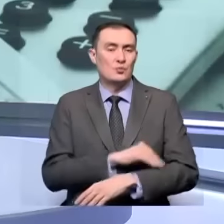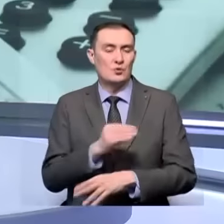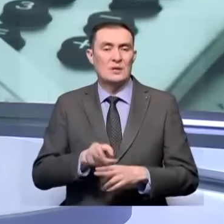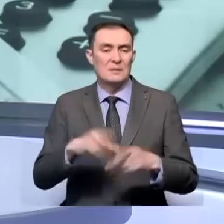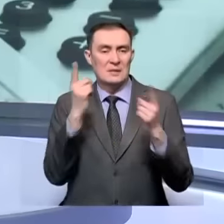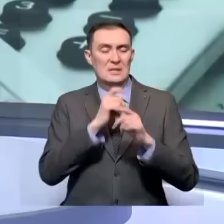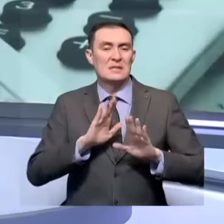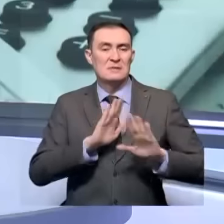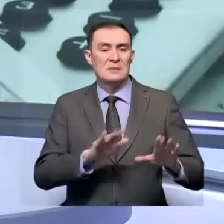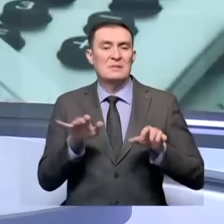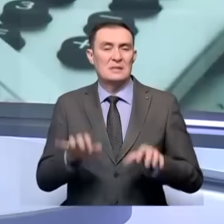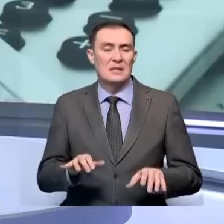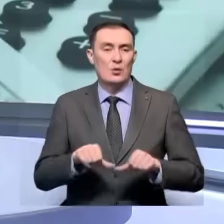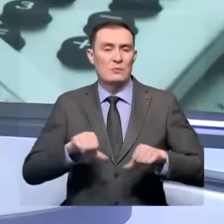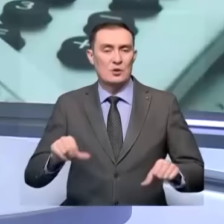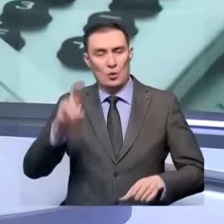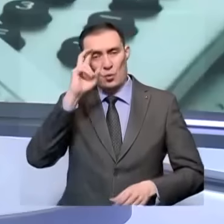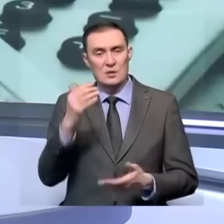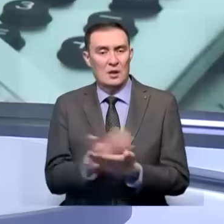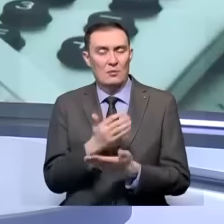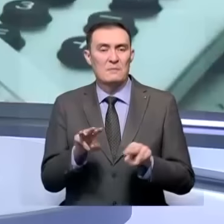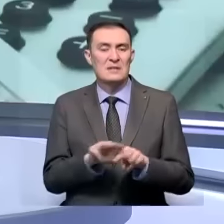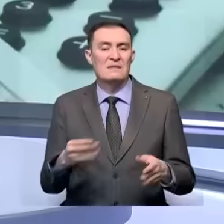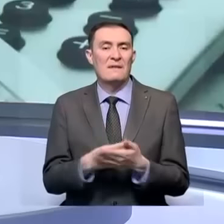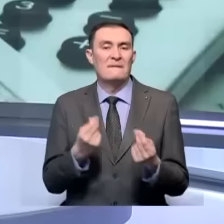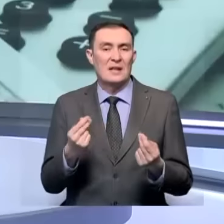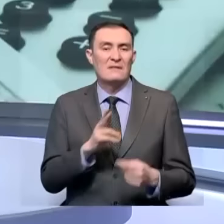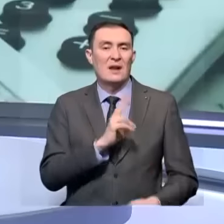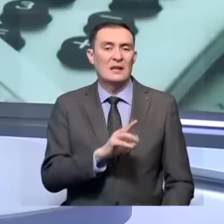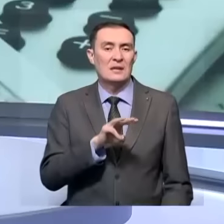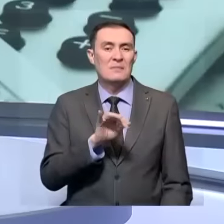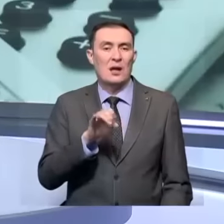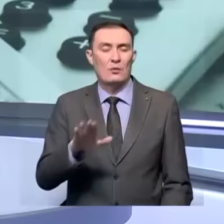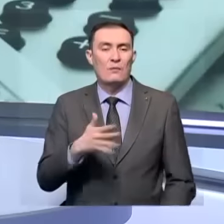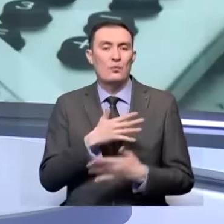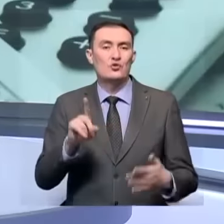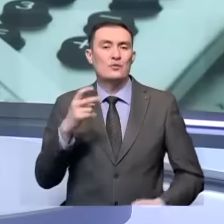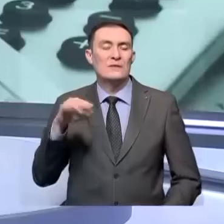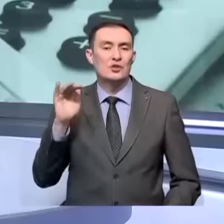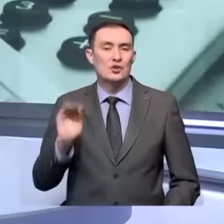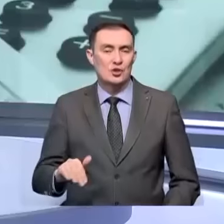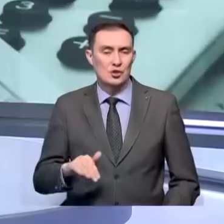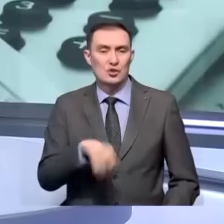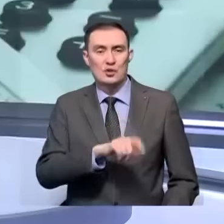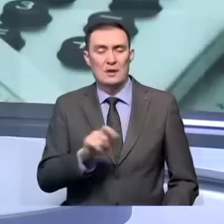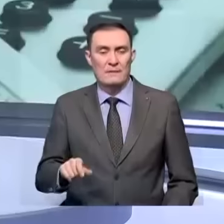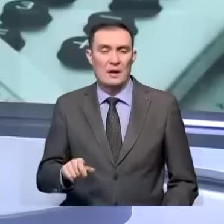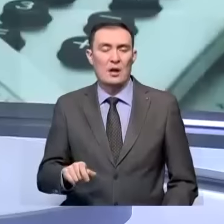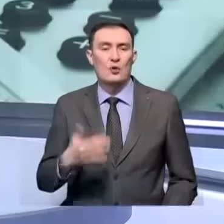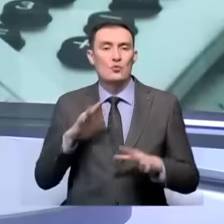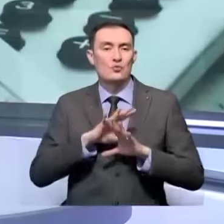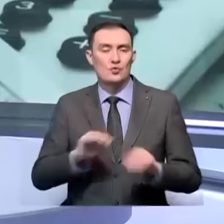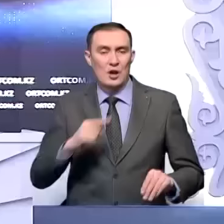этом сообщил заместитель председателя Комитета госдоходов Министерства финансов Канат Миятов. Более 120 тысяч казахстанцев